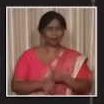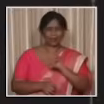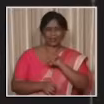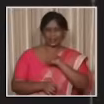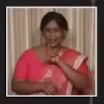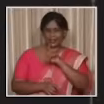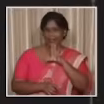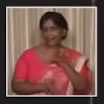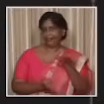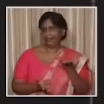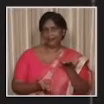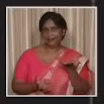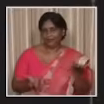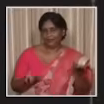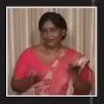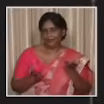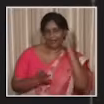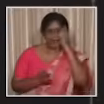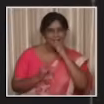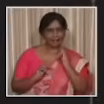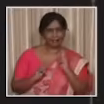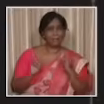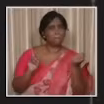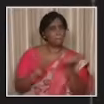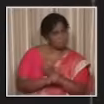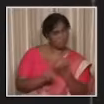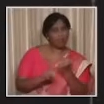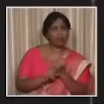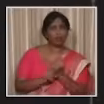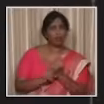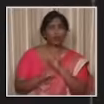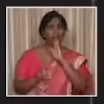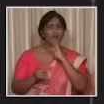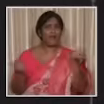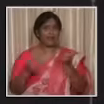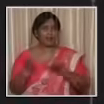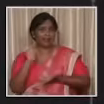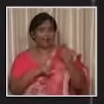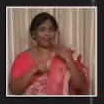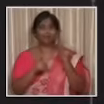කැතයි. මේ මොන බලපෑමක්ද කොහොම කඩේ යනවද